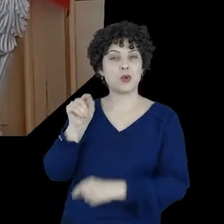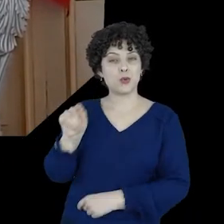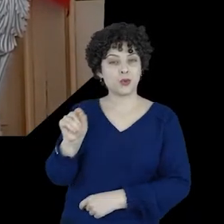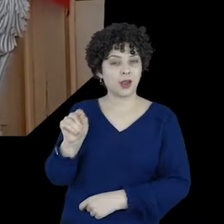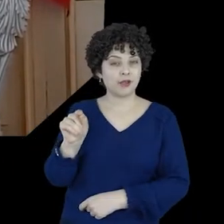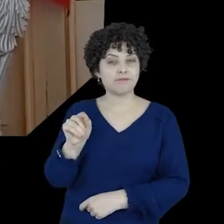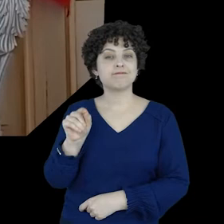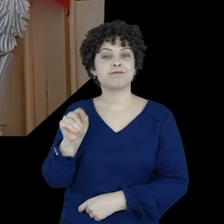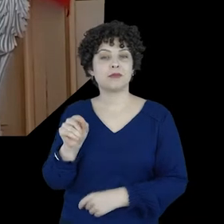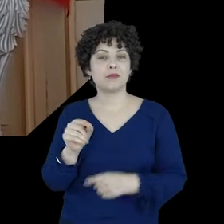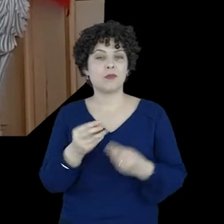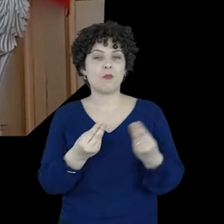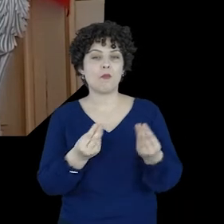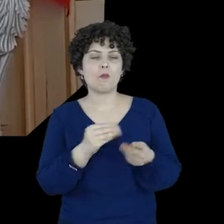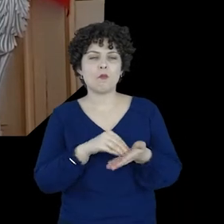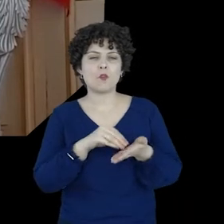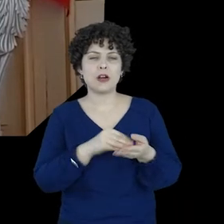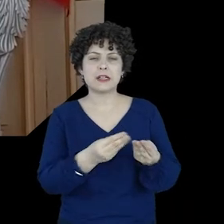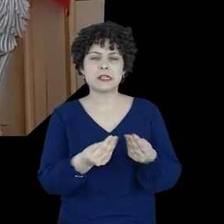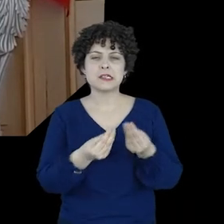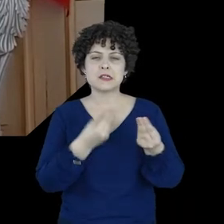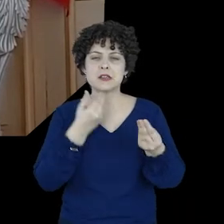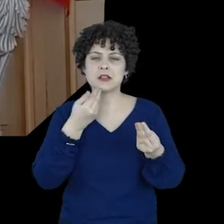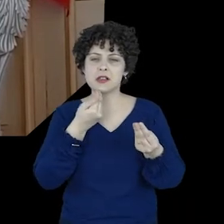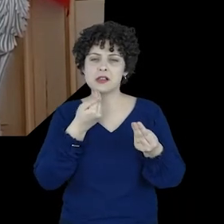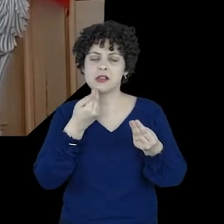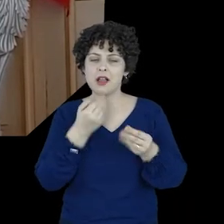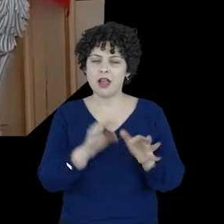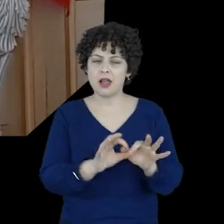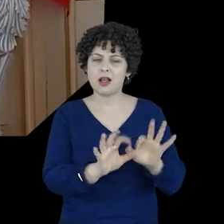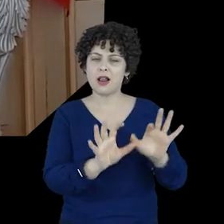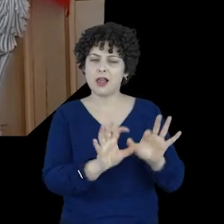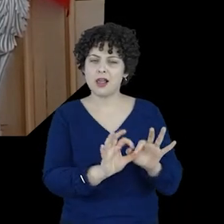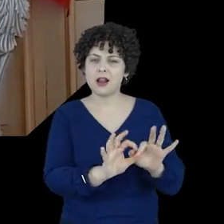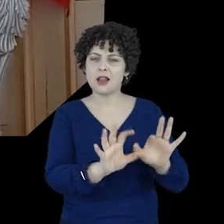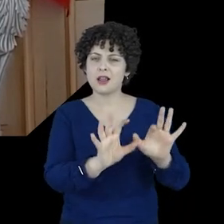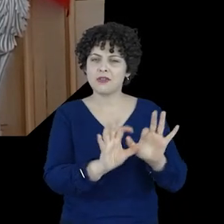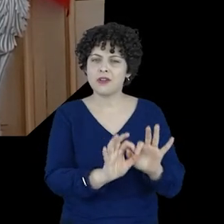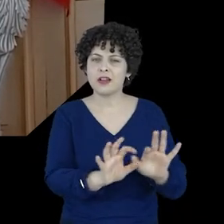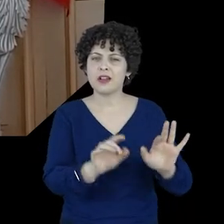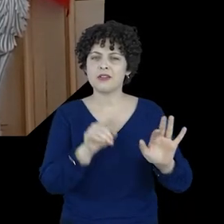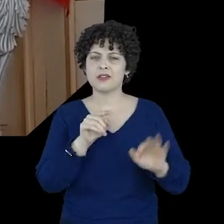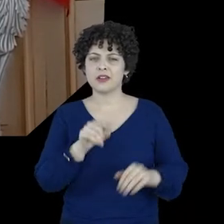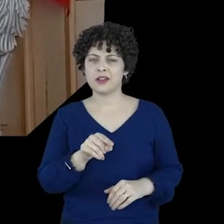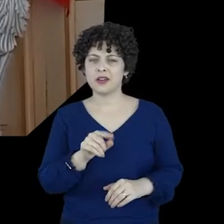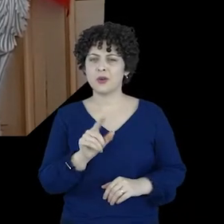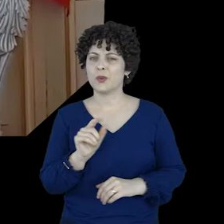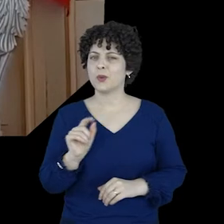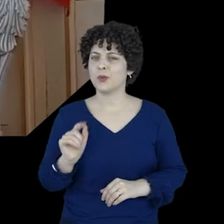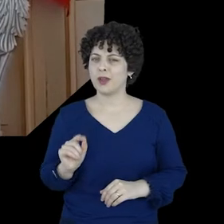identifié le juridique qui permettait finalement à des parents